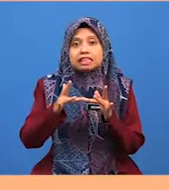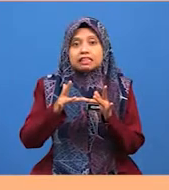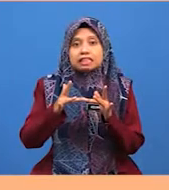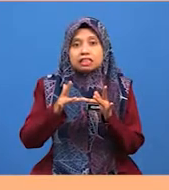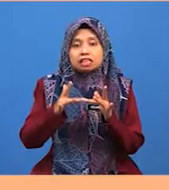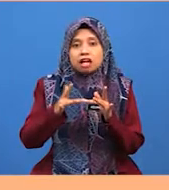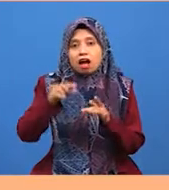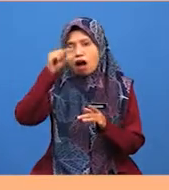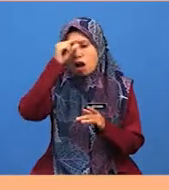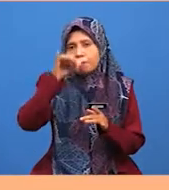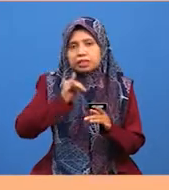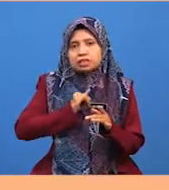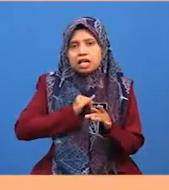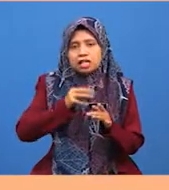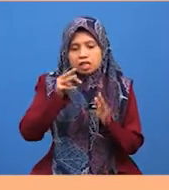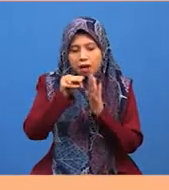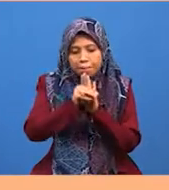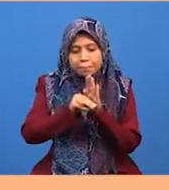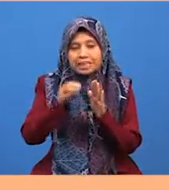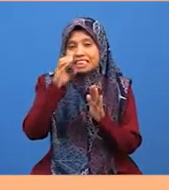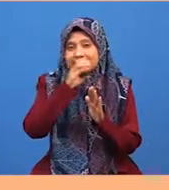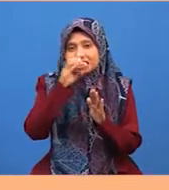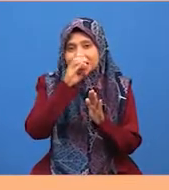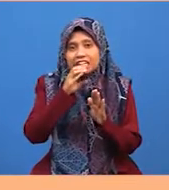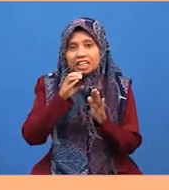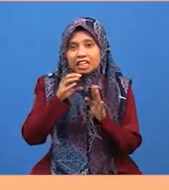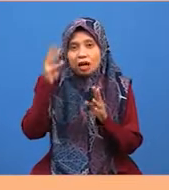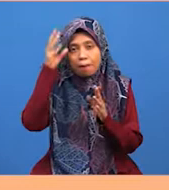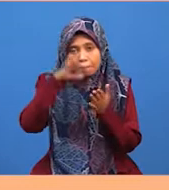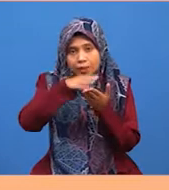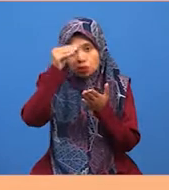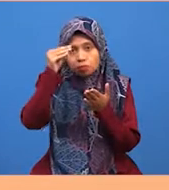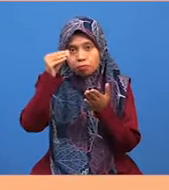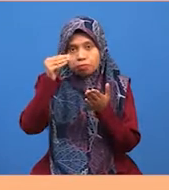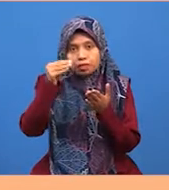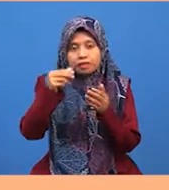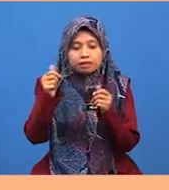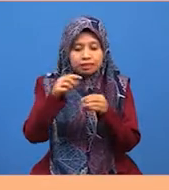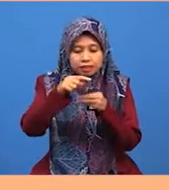Abang saya mencari maklumat tentang kehidupan laut.